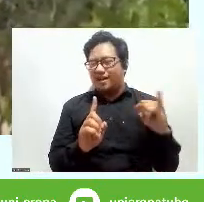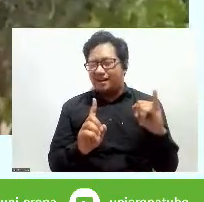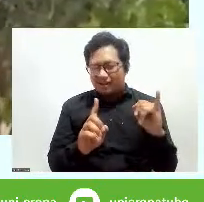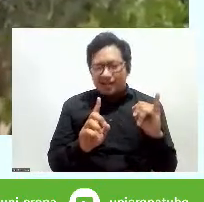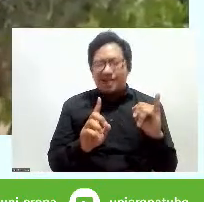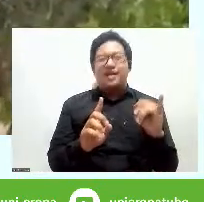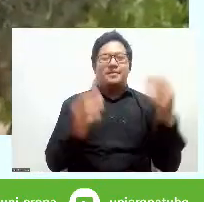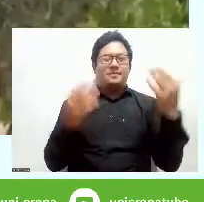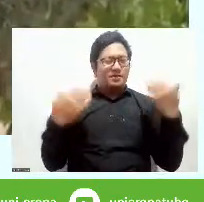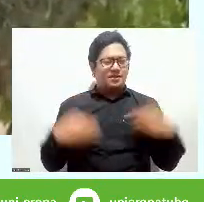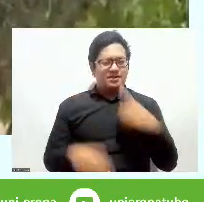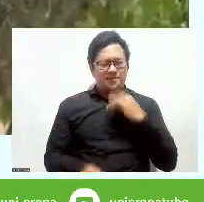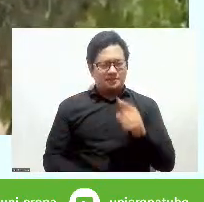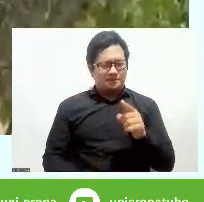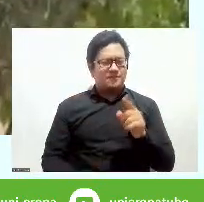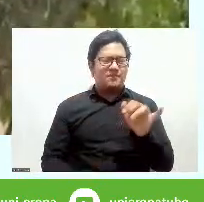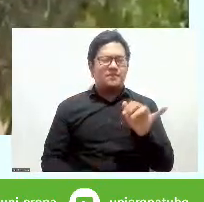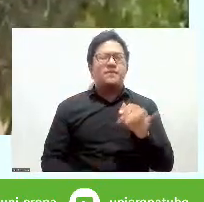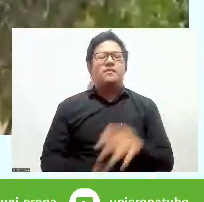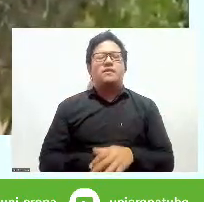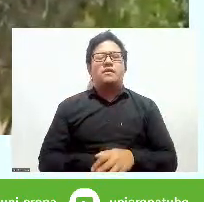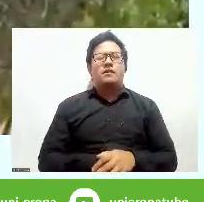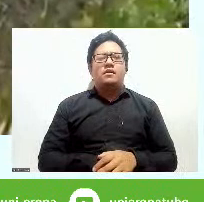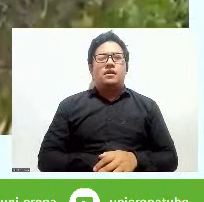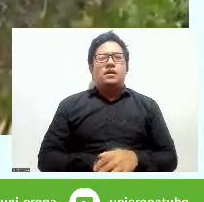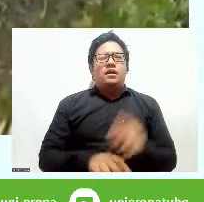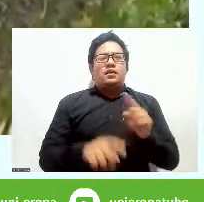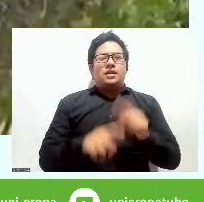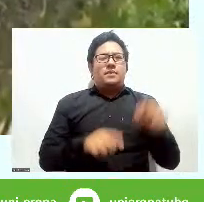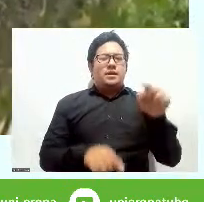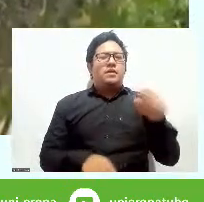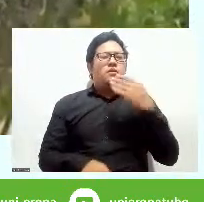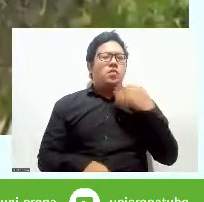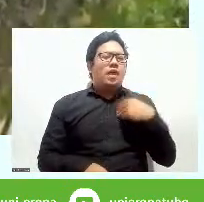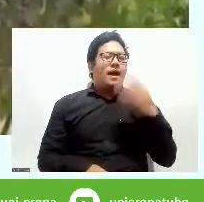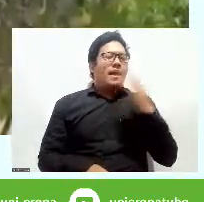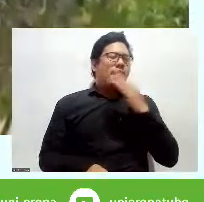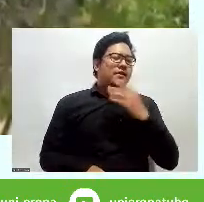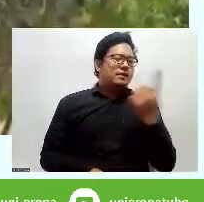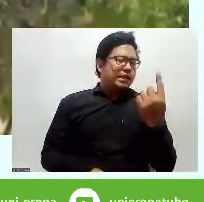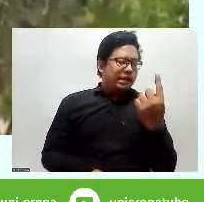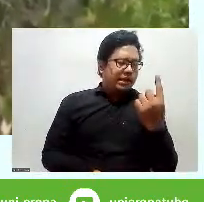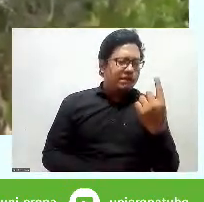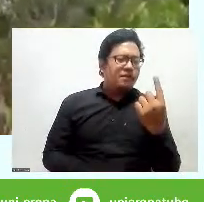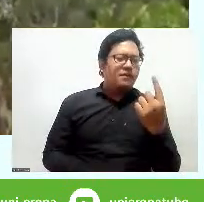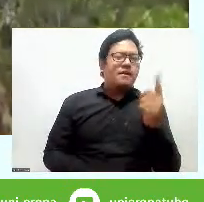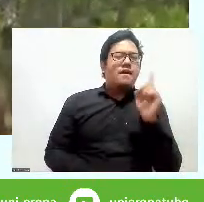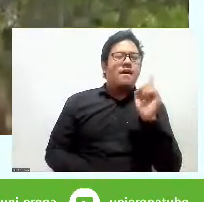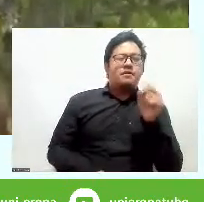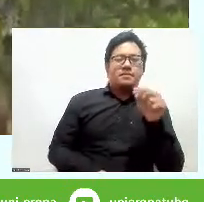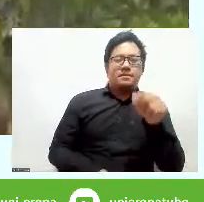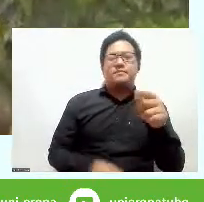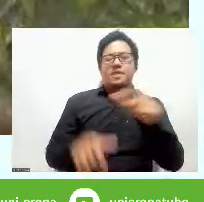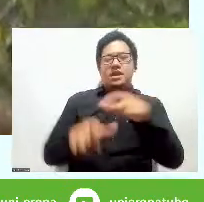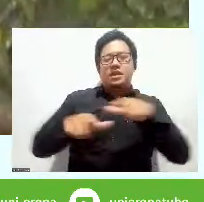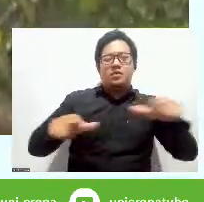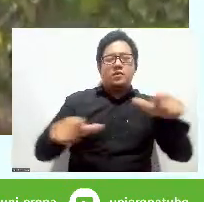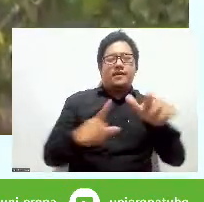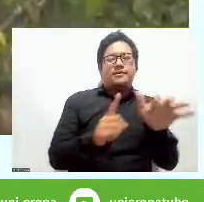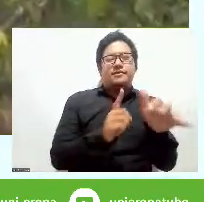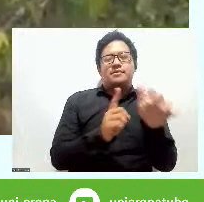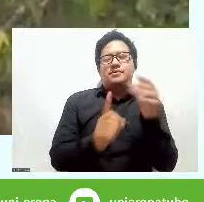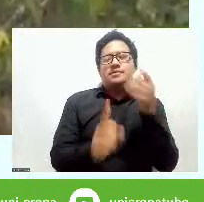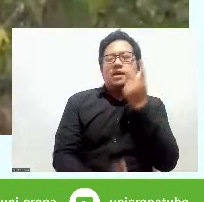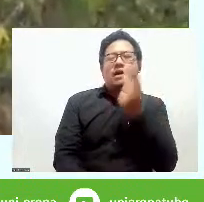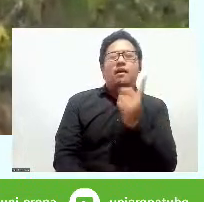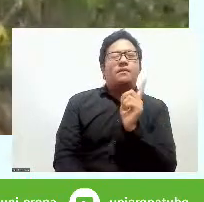outside punya alasan sendiri kenapa harus menjaga lingkungan ya menelponnya